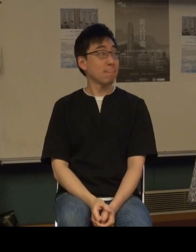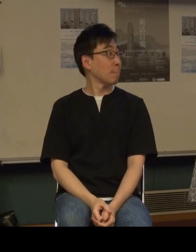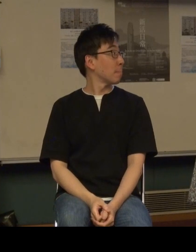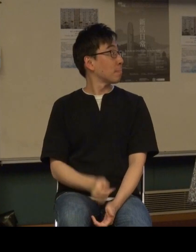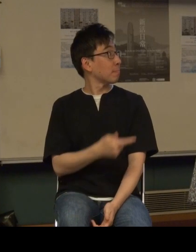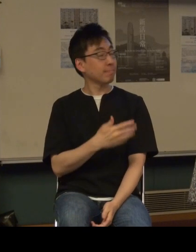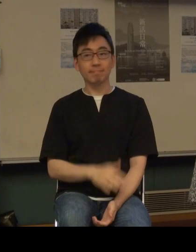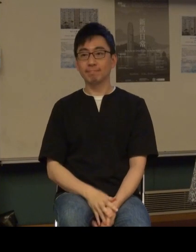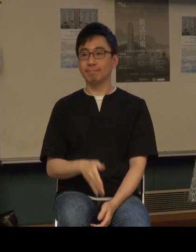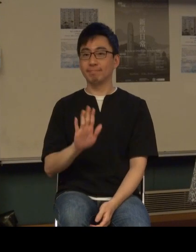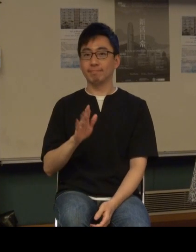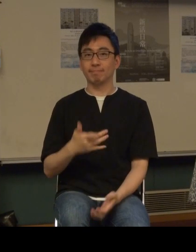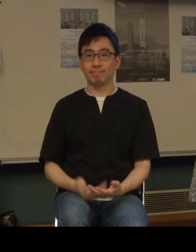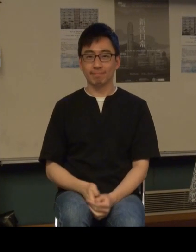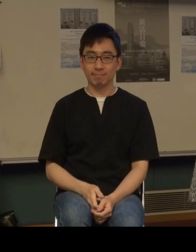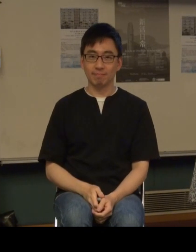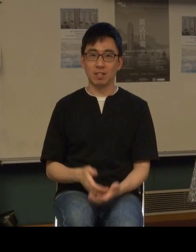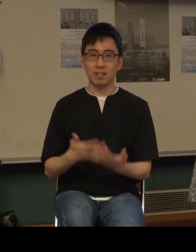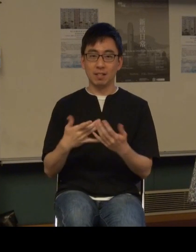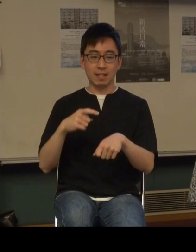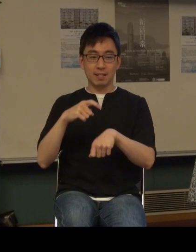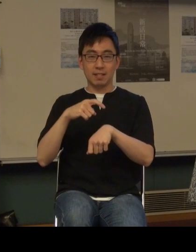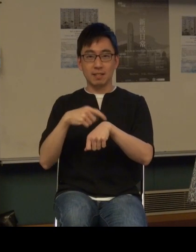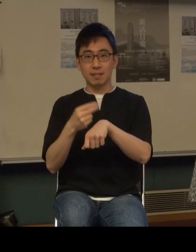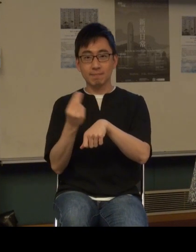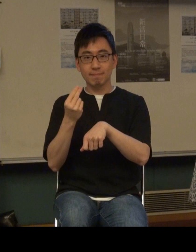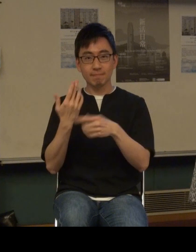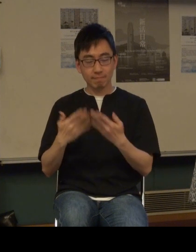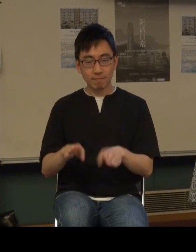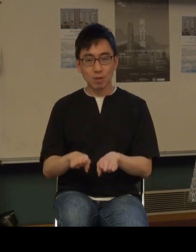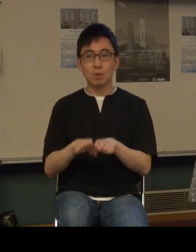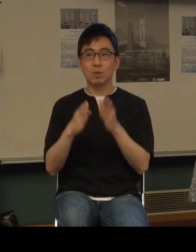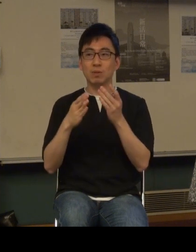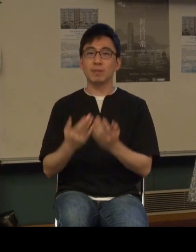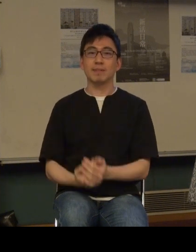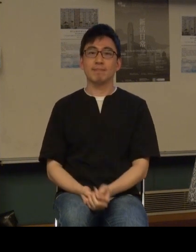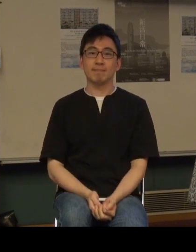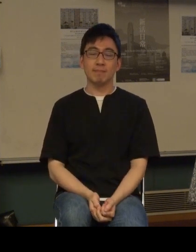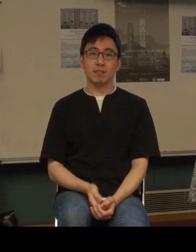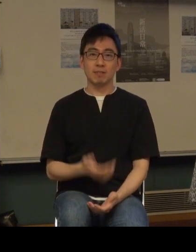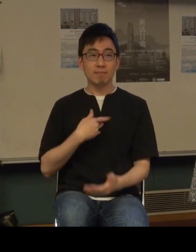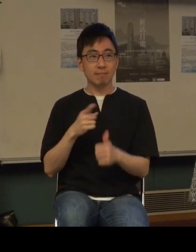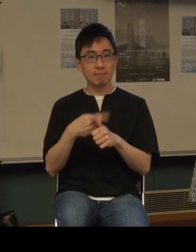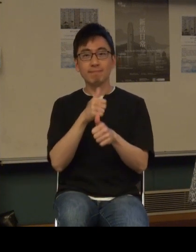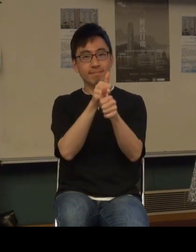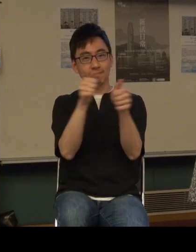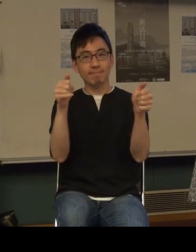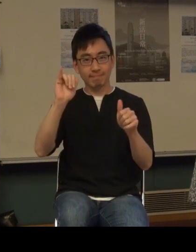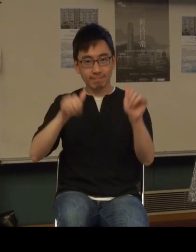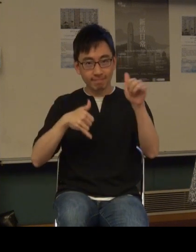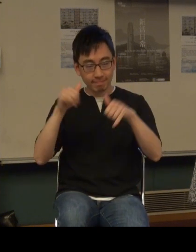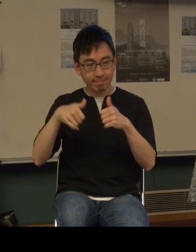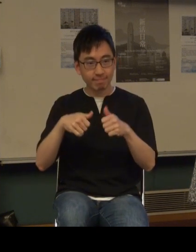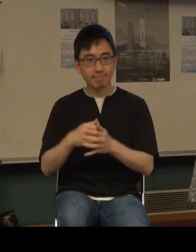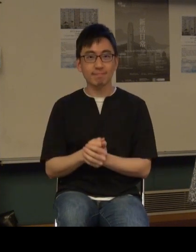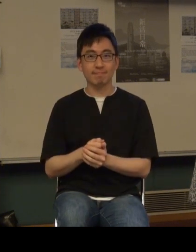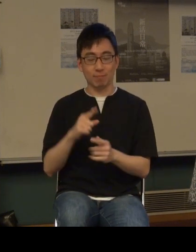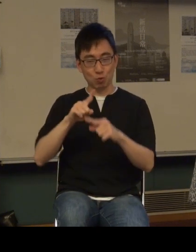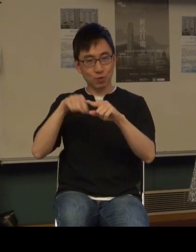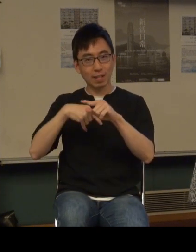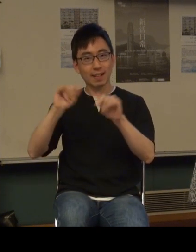好，差唔多答正7点，我哋都开始今日嘅讲座。咁多谢大家嚟临中文大